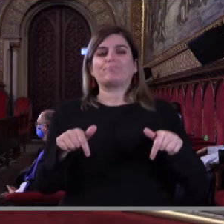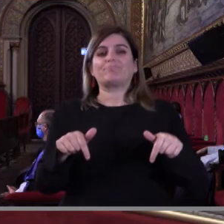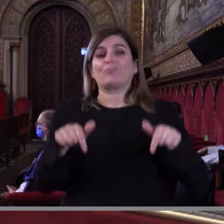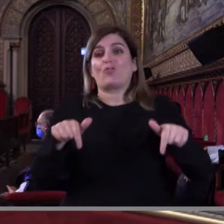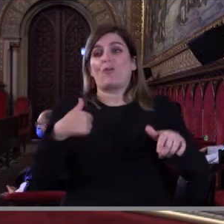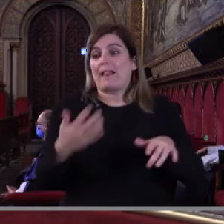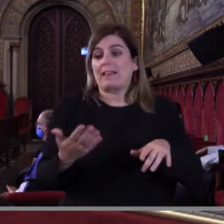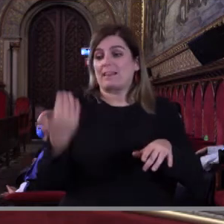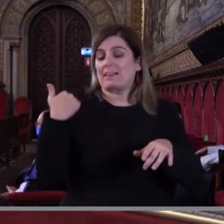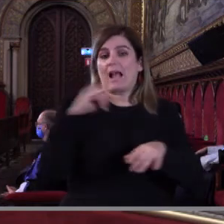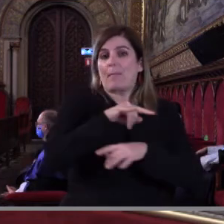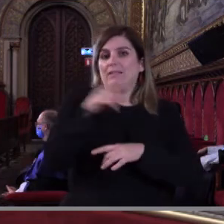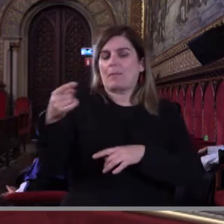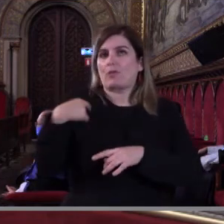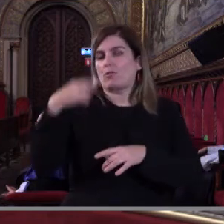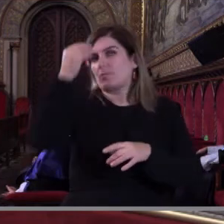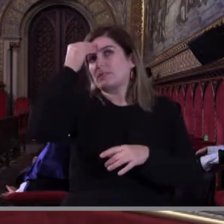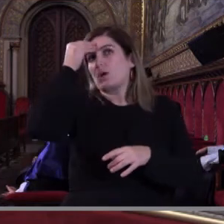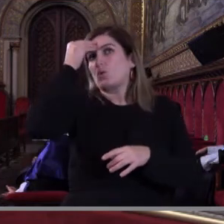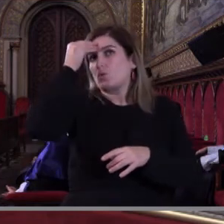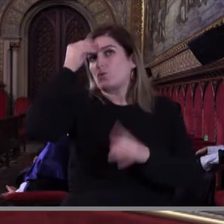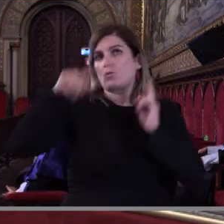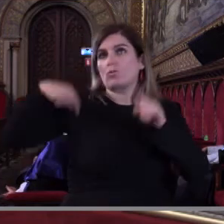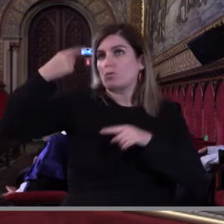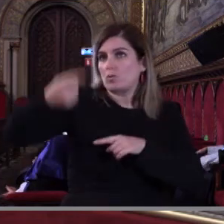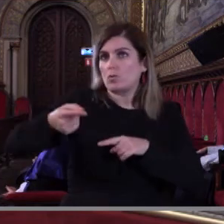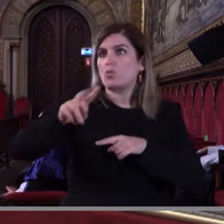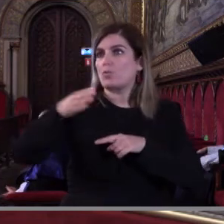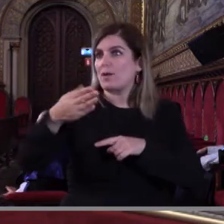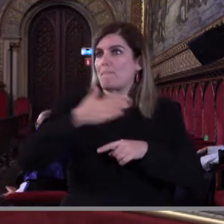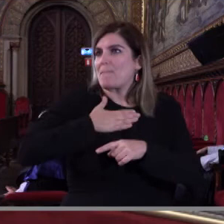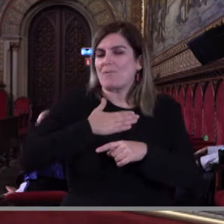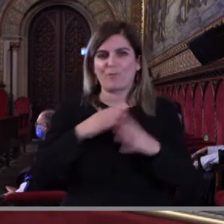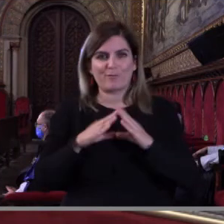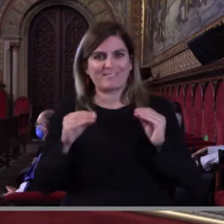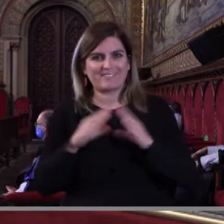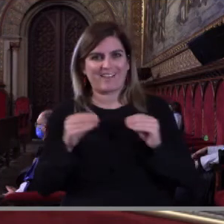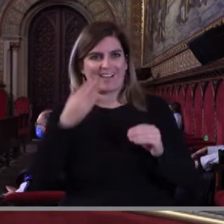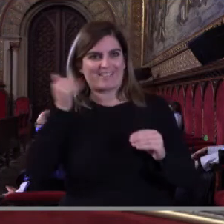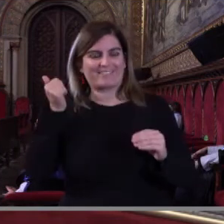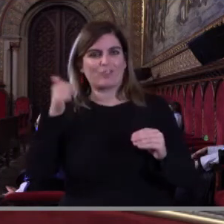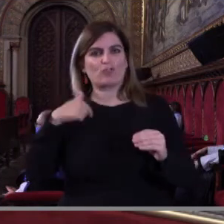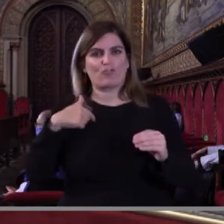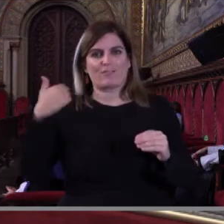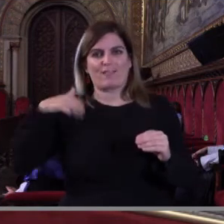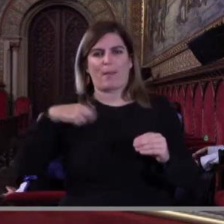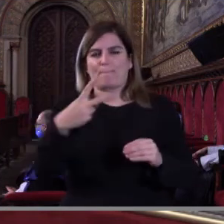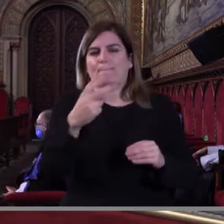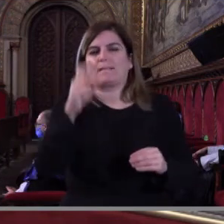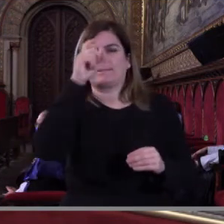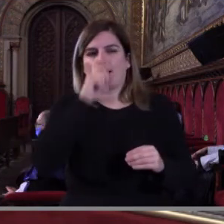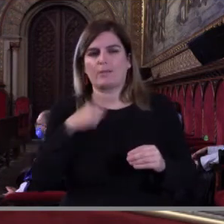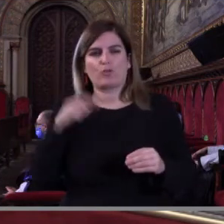el cap de setmana, quan mirava l'agenda, pensava, aniré a la Universitat de Barcelona, que és la meva universitat, en la qual hi he fet 20 anys